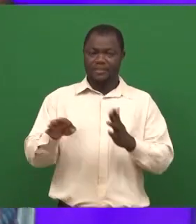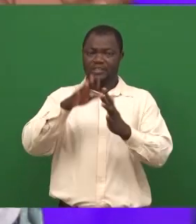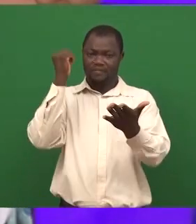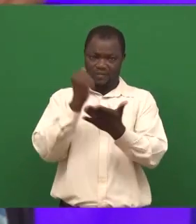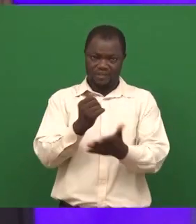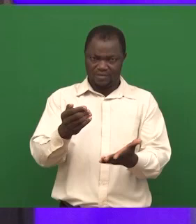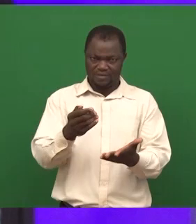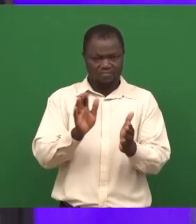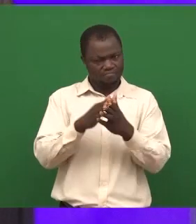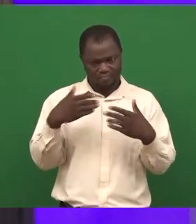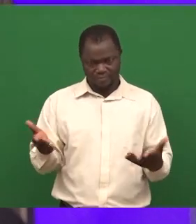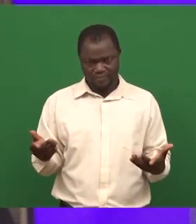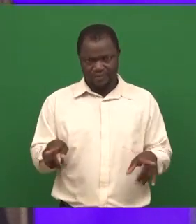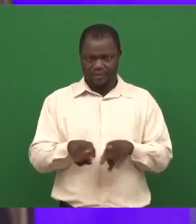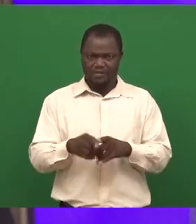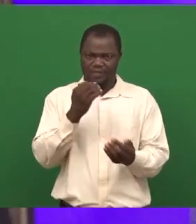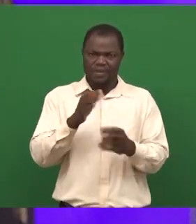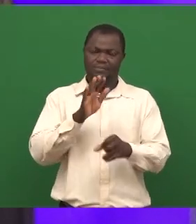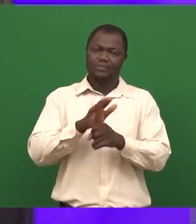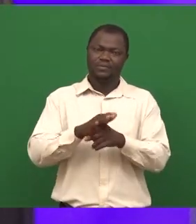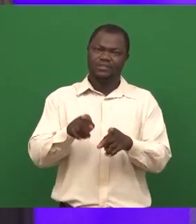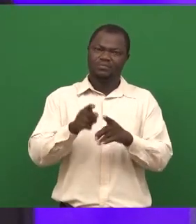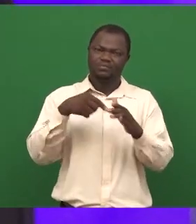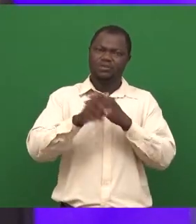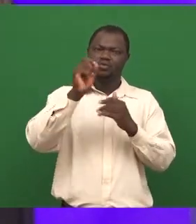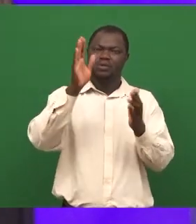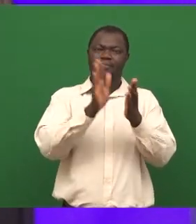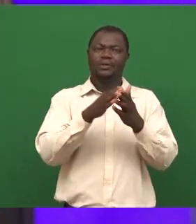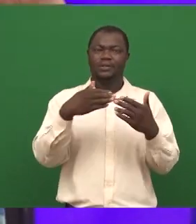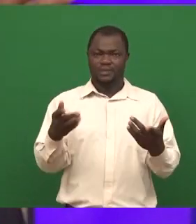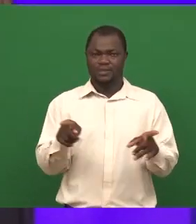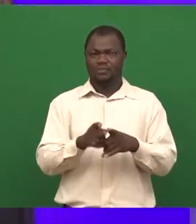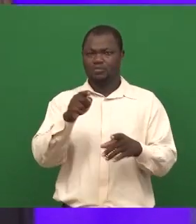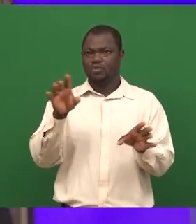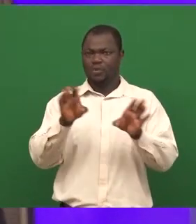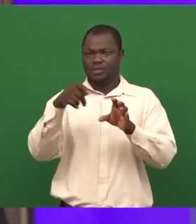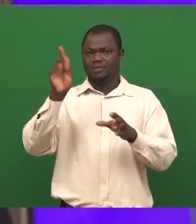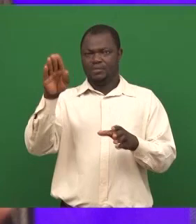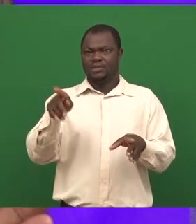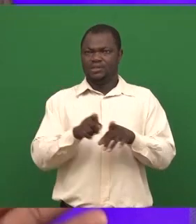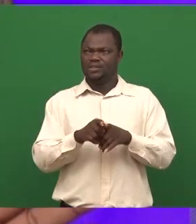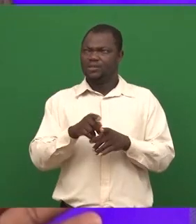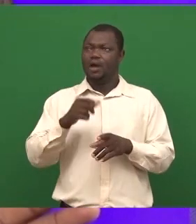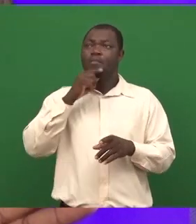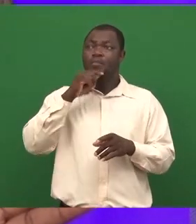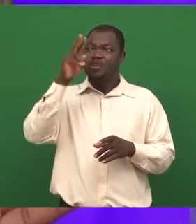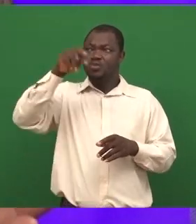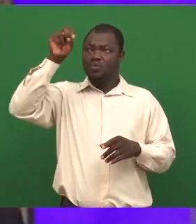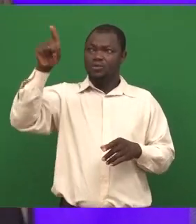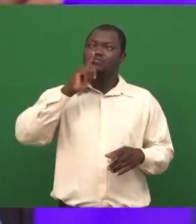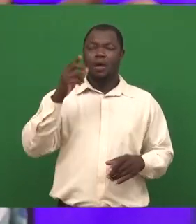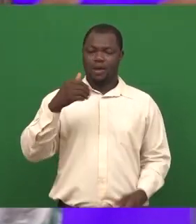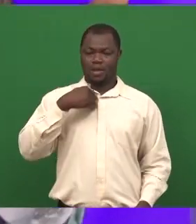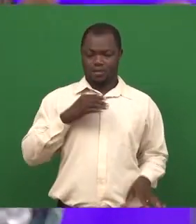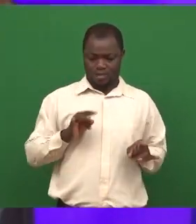vaine mari kana kuti mai vaine mari. Because kwamunozonoroorwa mai muine basa renyu, murume ariko anoti mari hadzichabvi pano.